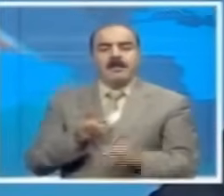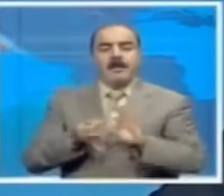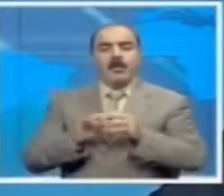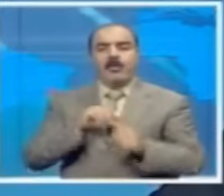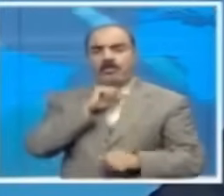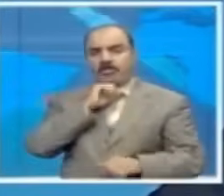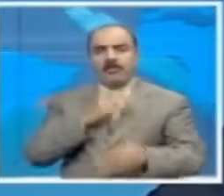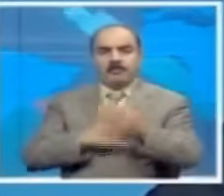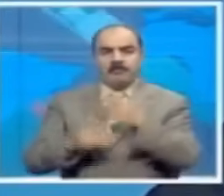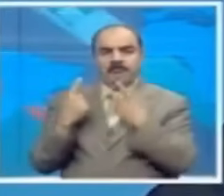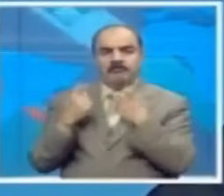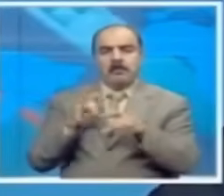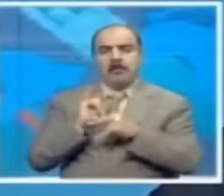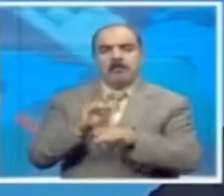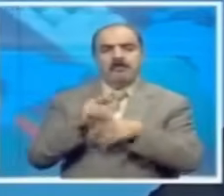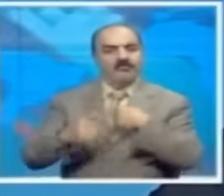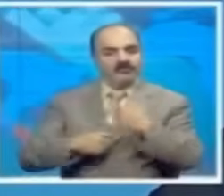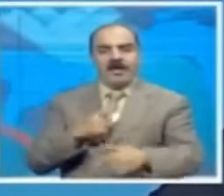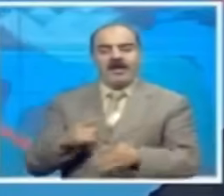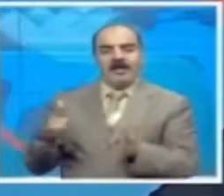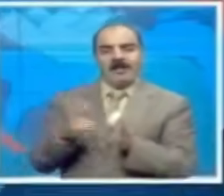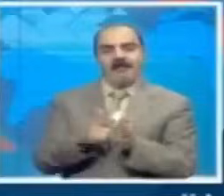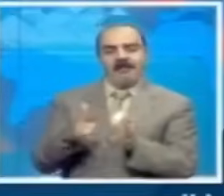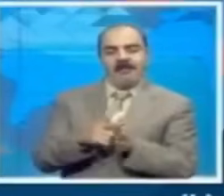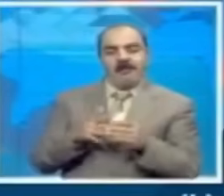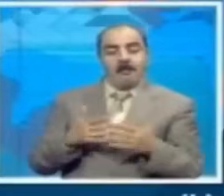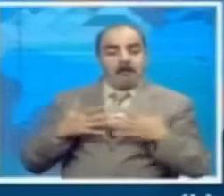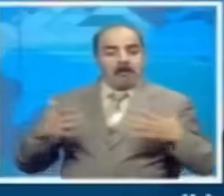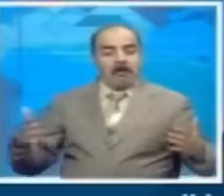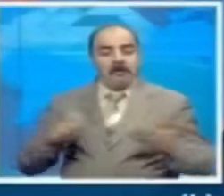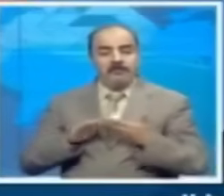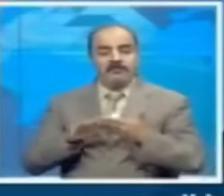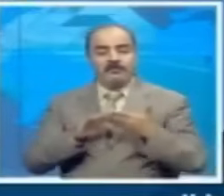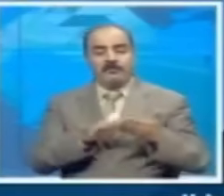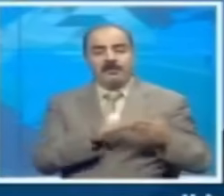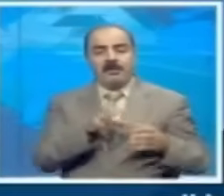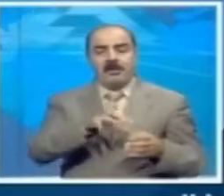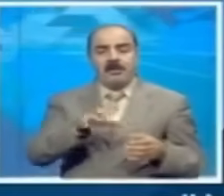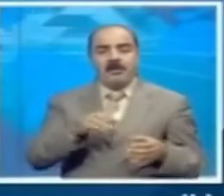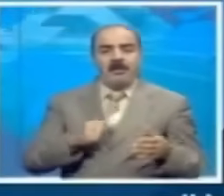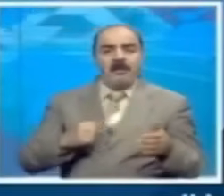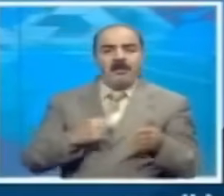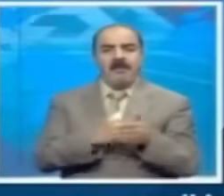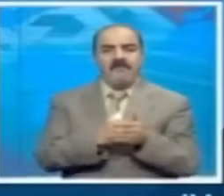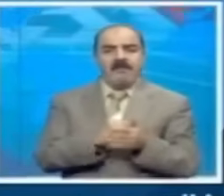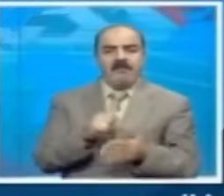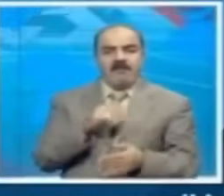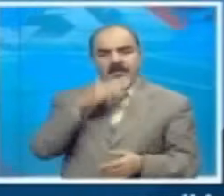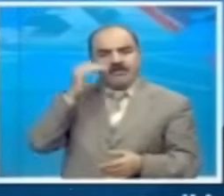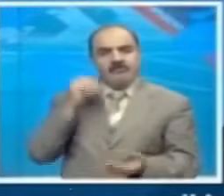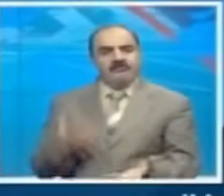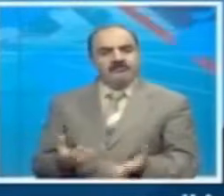طن من البضائع. كما تعمل محطة الحاويات العملاقة على خدمة وتنمية إقليم شمال ووسط وجنوب